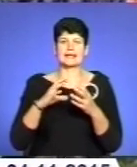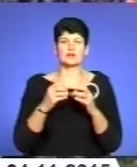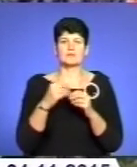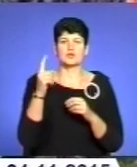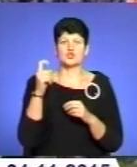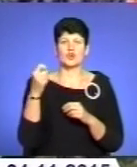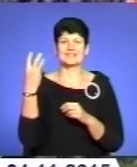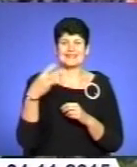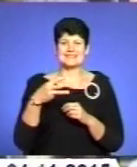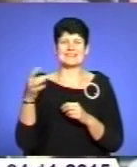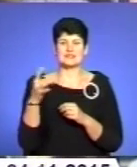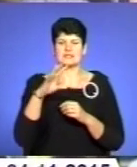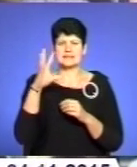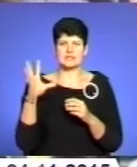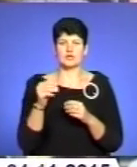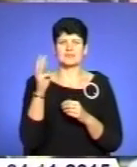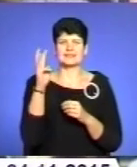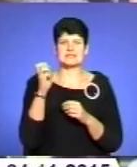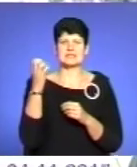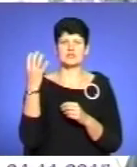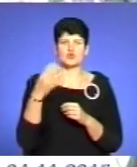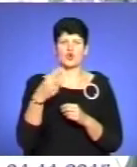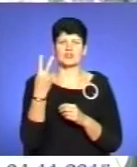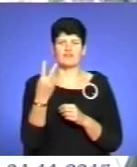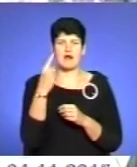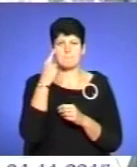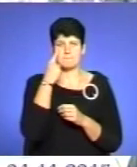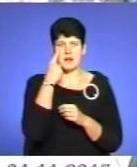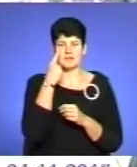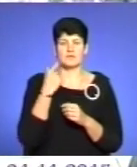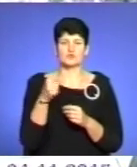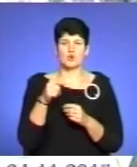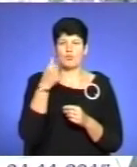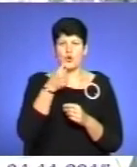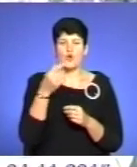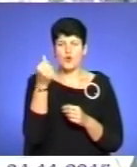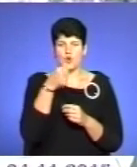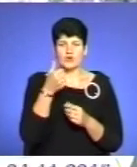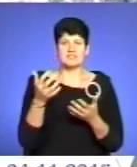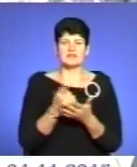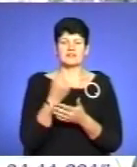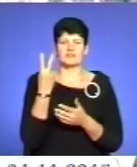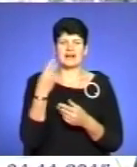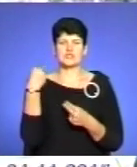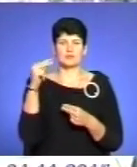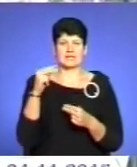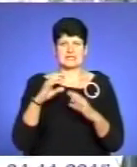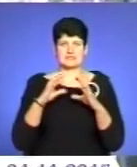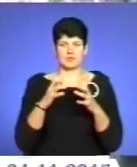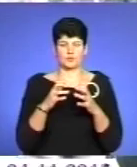разів. Загалом набрав 342 бали. В цьому році я вже виграв два чемпіонати світу. Один був у Угорщині по довгому